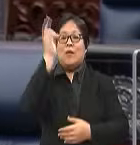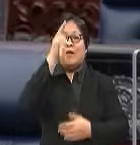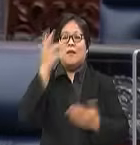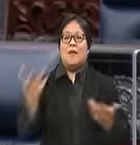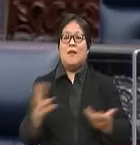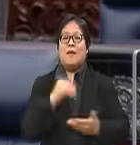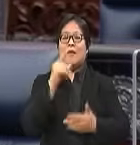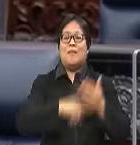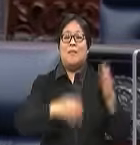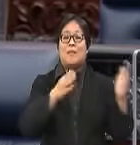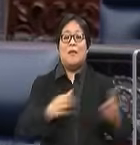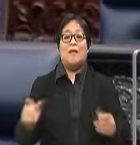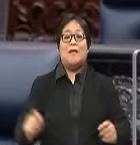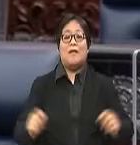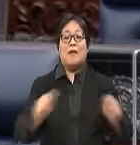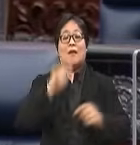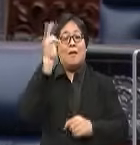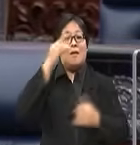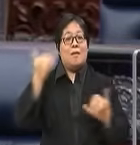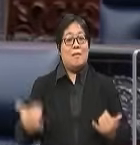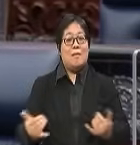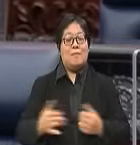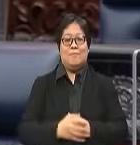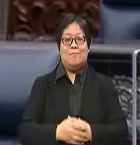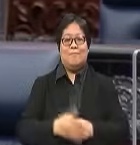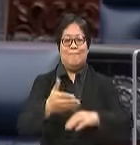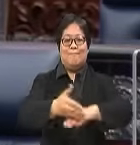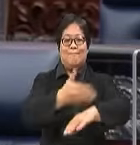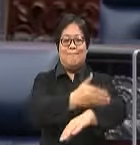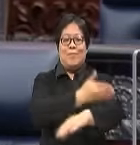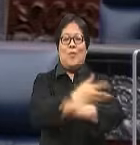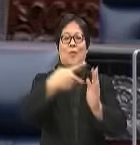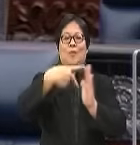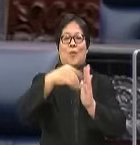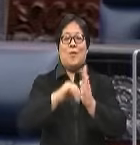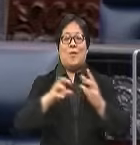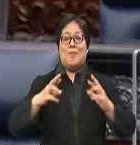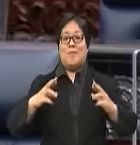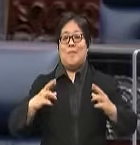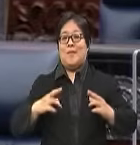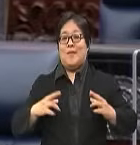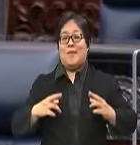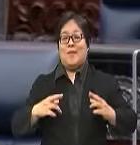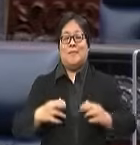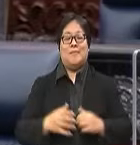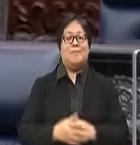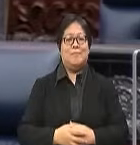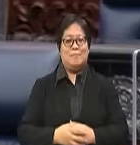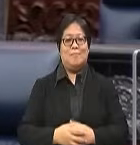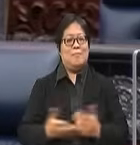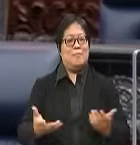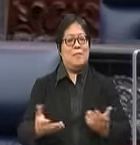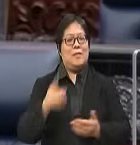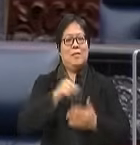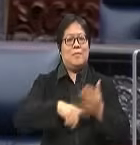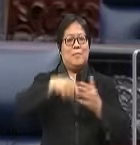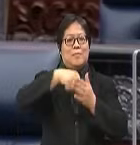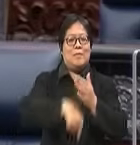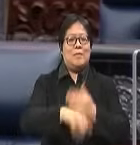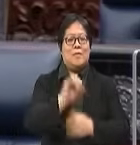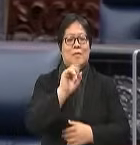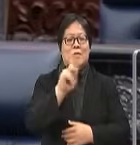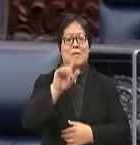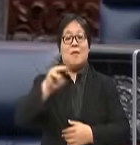dan apakah plan tidak kan kerajaan untuk memperbaiki polisi persaraan yang lemah ini apakah perincian